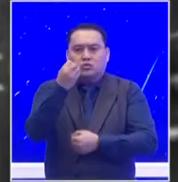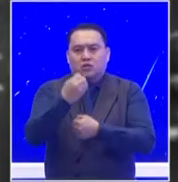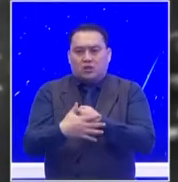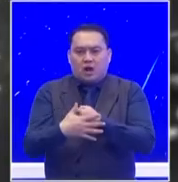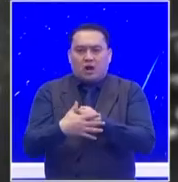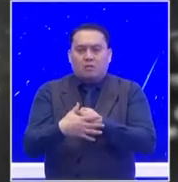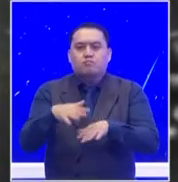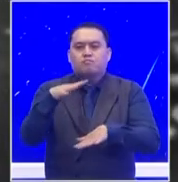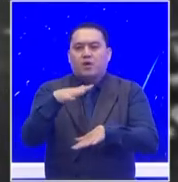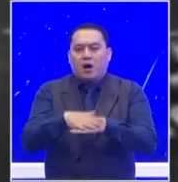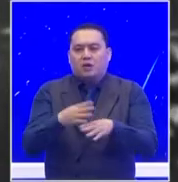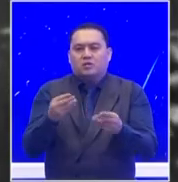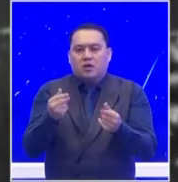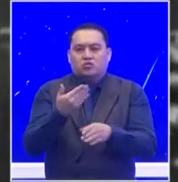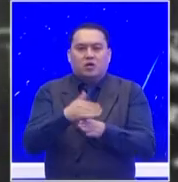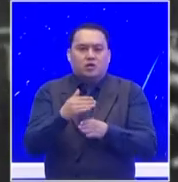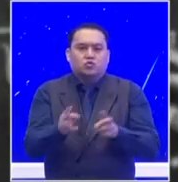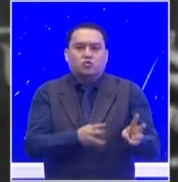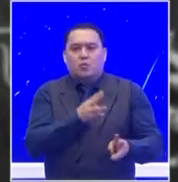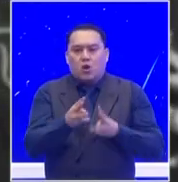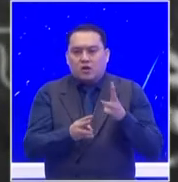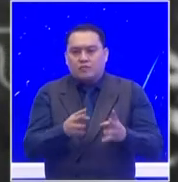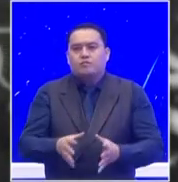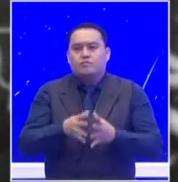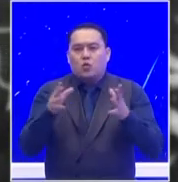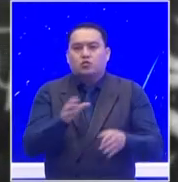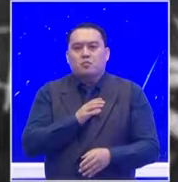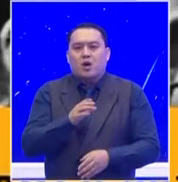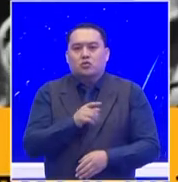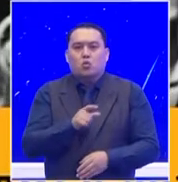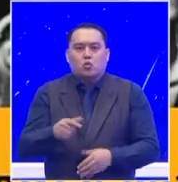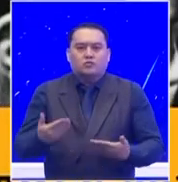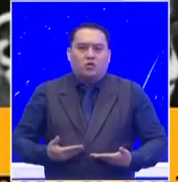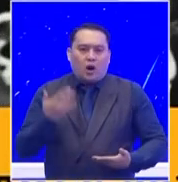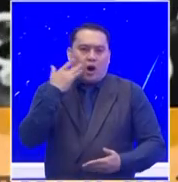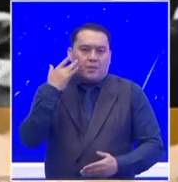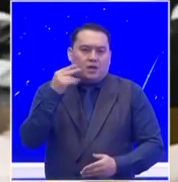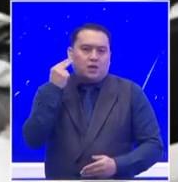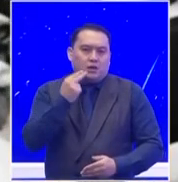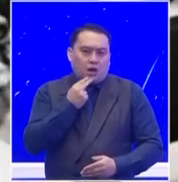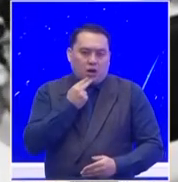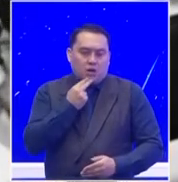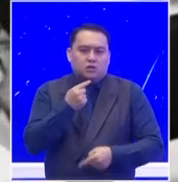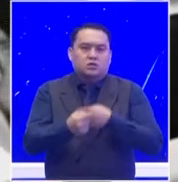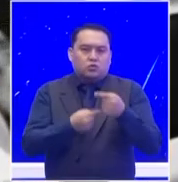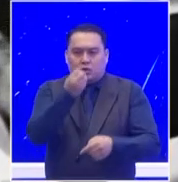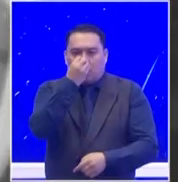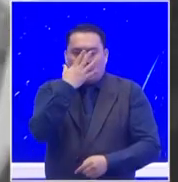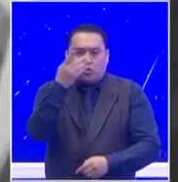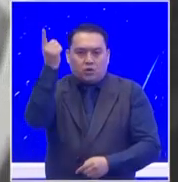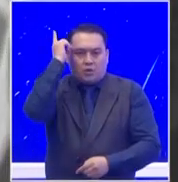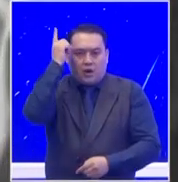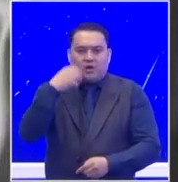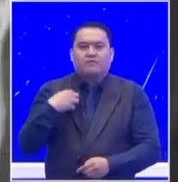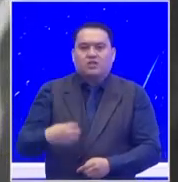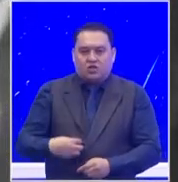центральных банков на денежно-кредитное стимулирование. Больше всего богатых людей проживают в США и Китае. Далее следуют Япония, Германия и